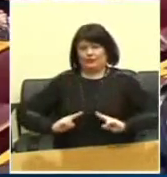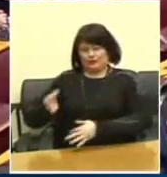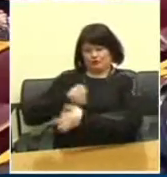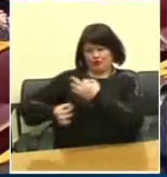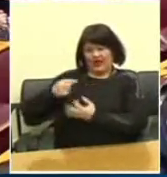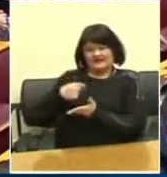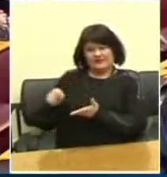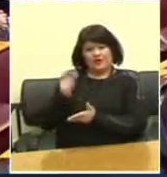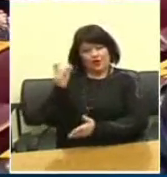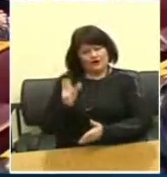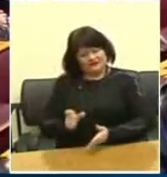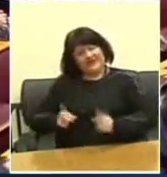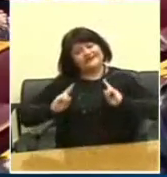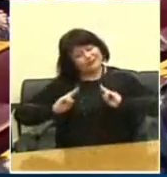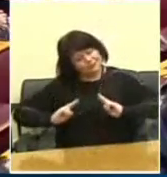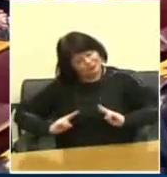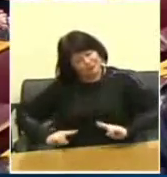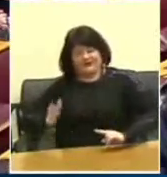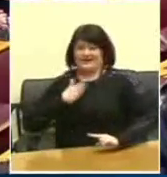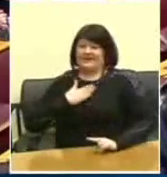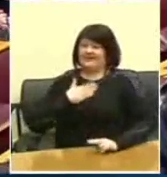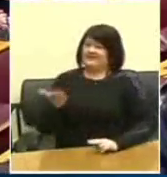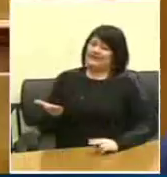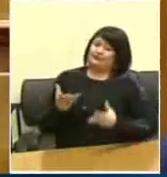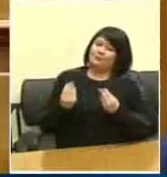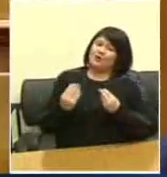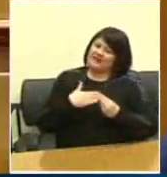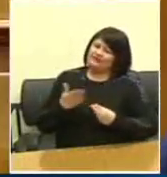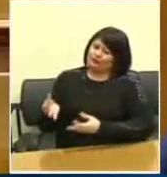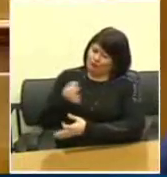διορθώνετε. Σας ευχαριστώ θερμά.